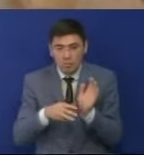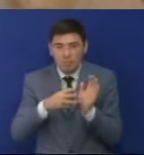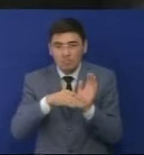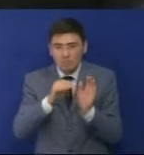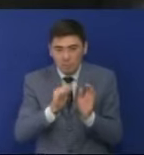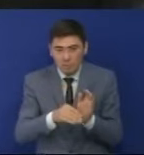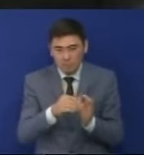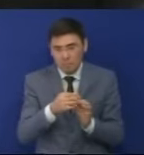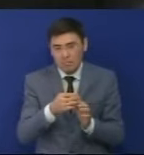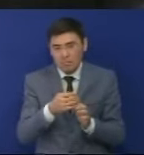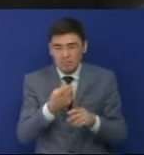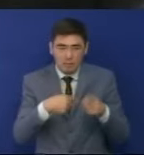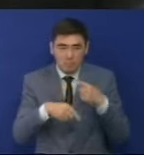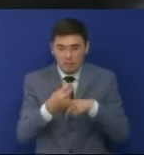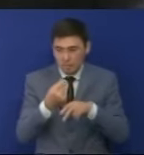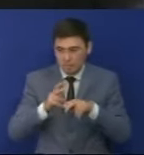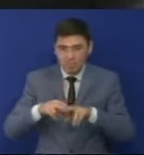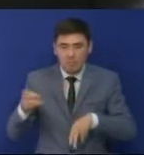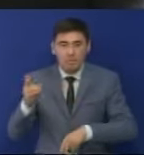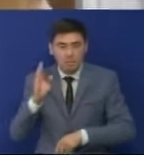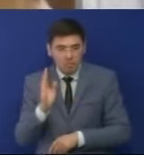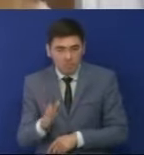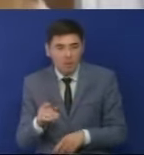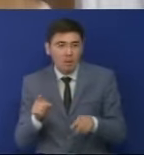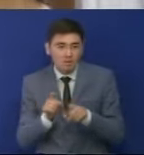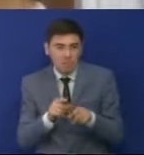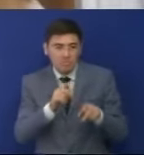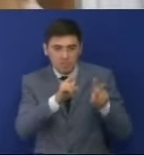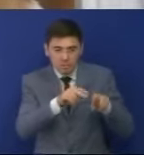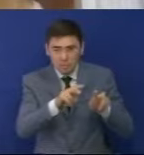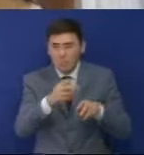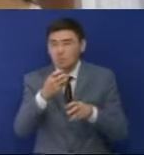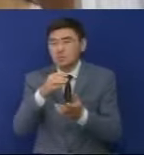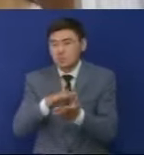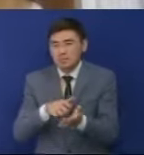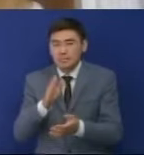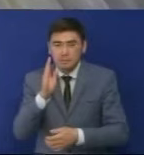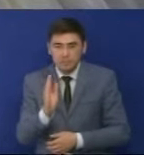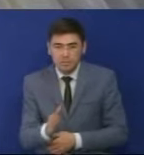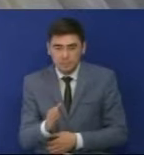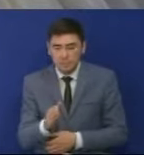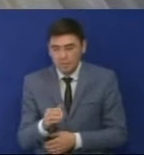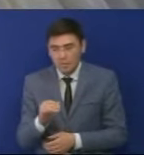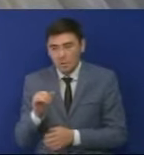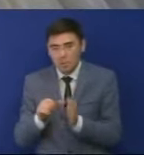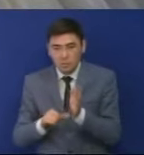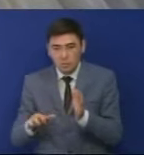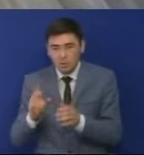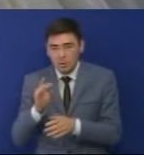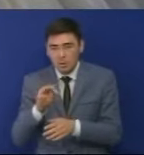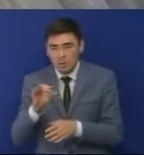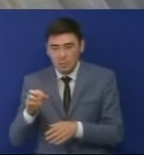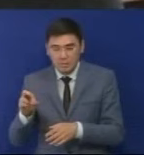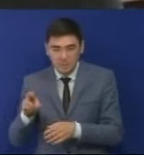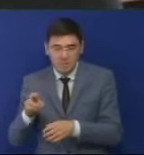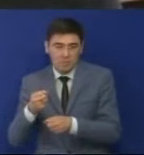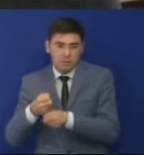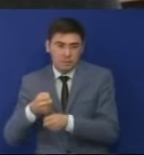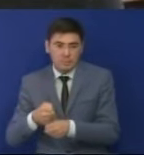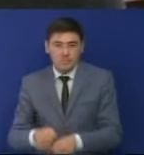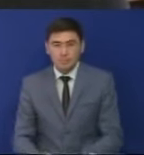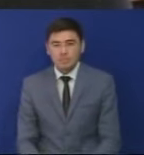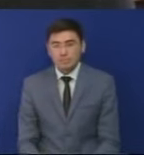қаржыны қайтарған. Бұл бағыттағы жұмыстар жалғасуда. Қалада жәрдемақы алушыларды тексеретін учаскелік комиссия жұмыс істейді. В